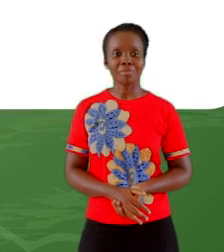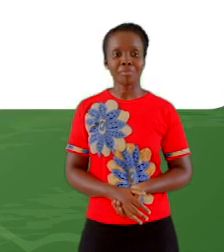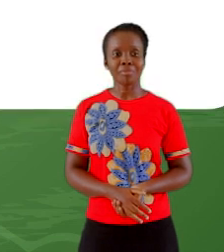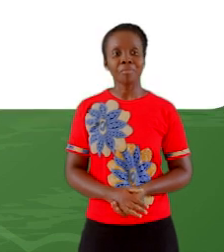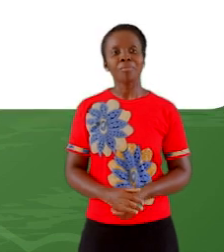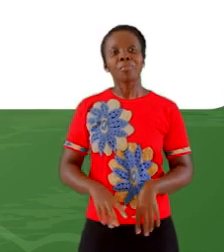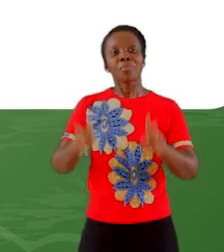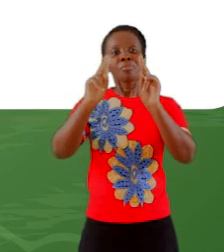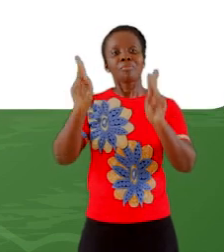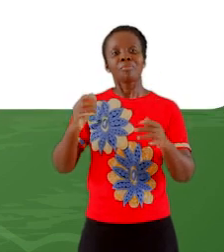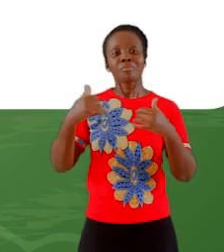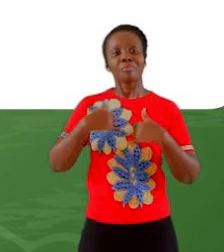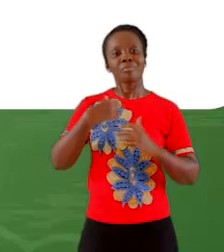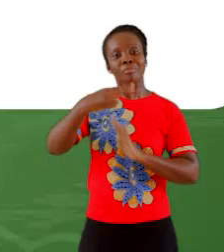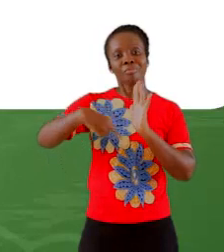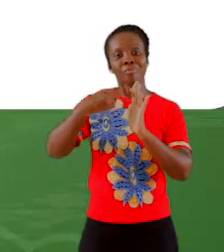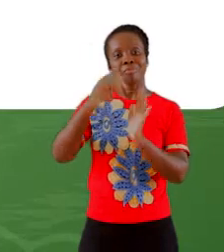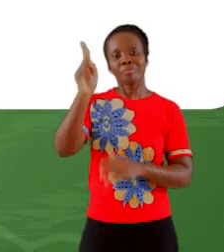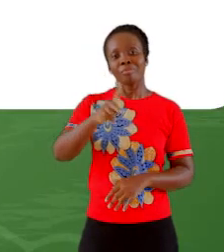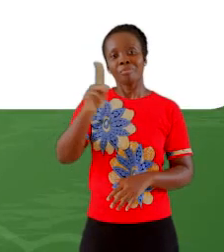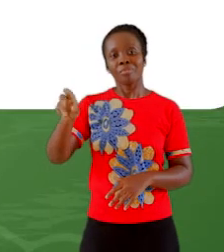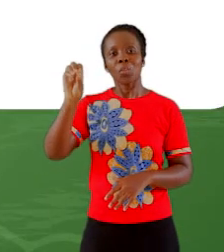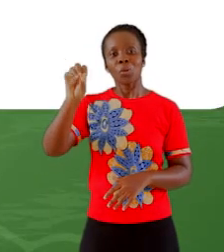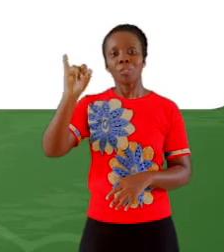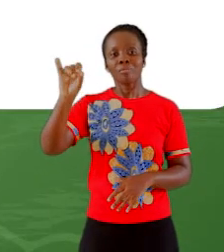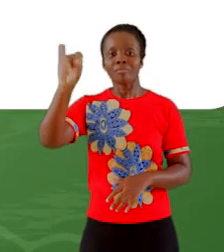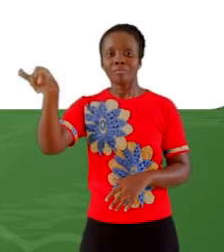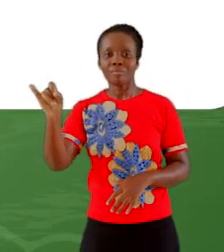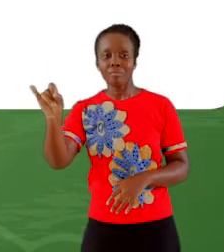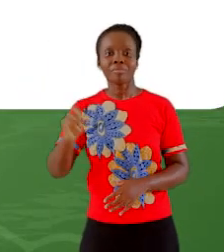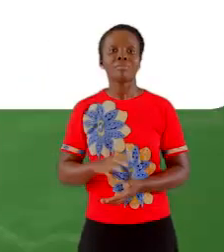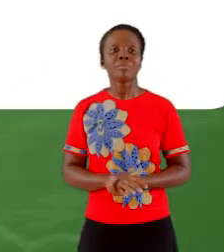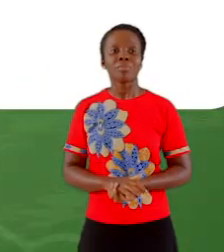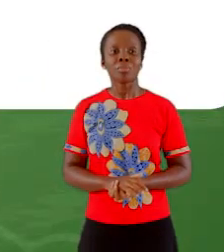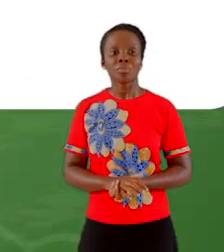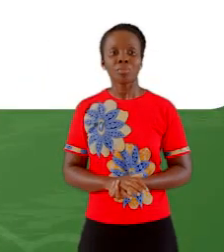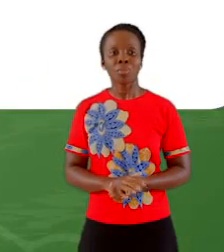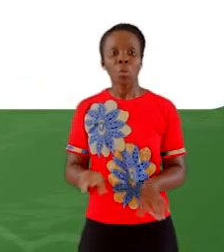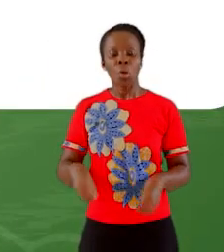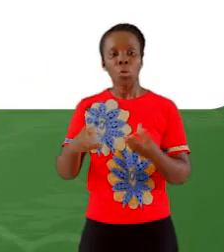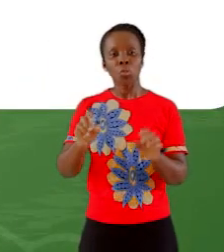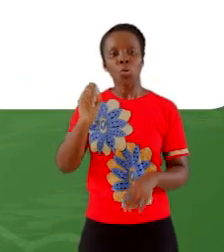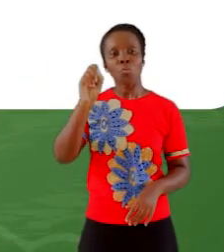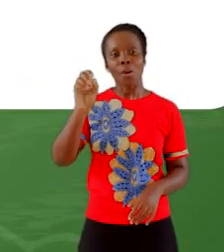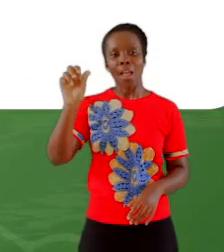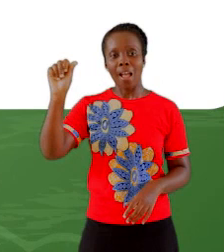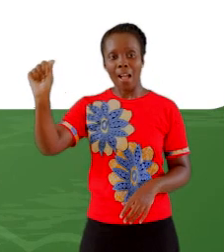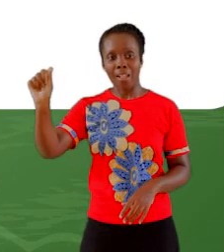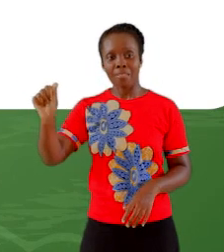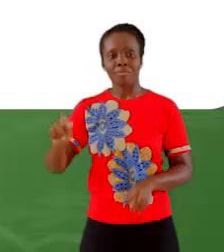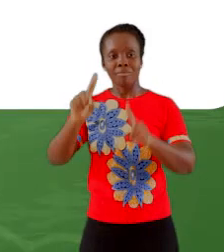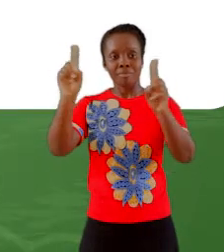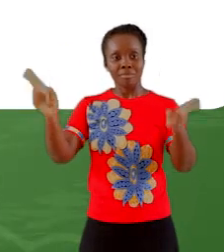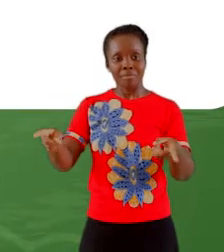Le plan est muni d'un repère orthonormé OIJ. On donne le point A